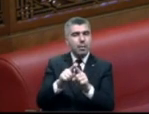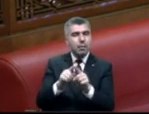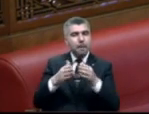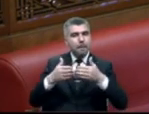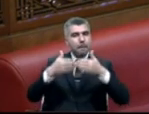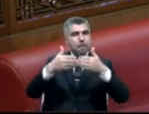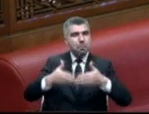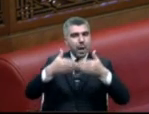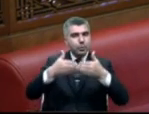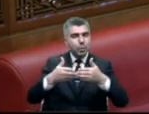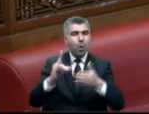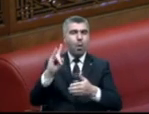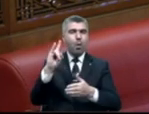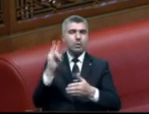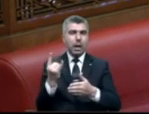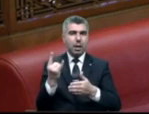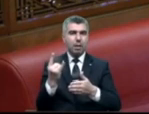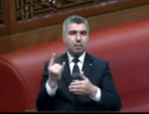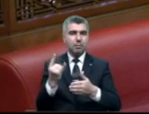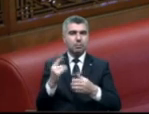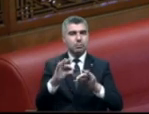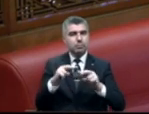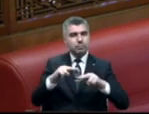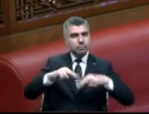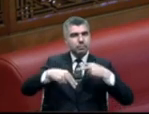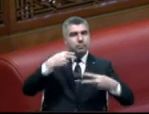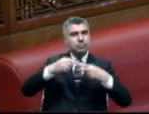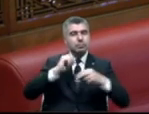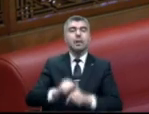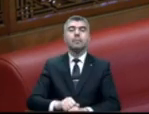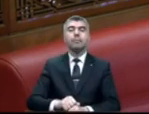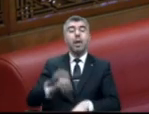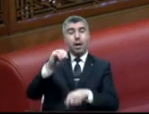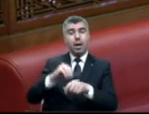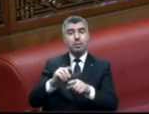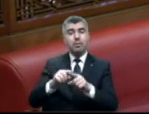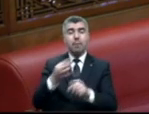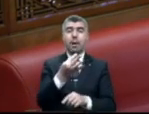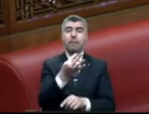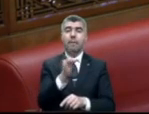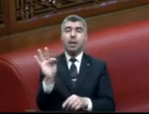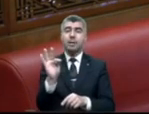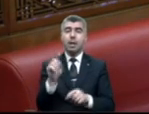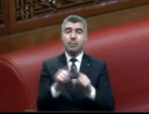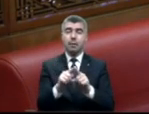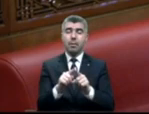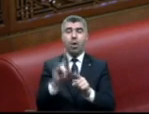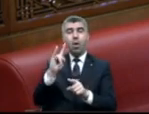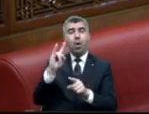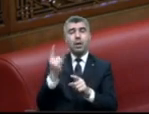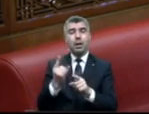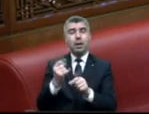البحري والفندقة والأطعمة، وعقد لقاءات مع الاتحاد الفرنسي لمهن الصناعات